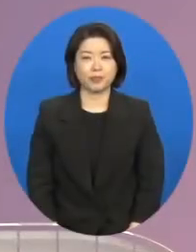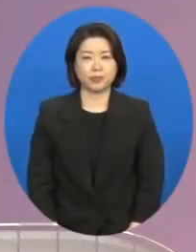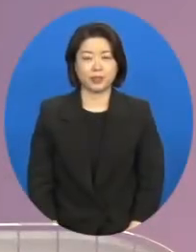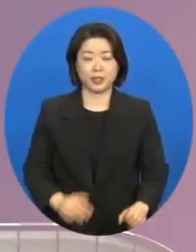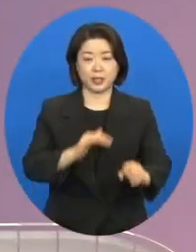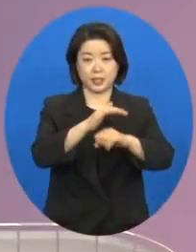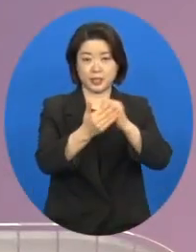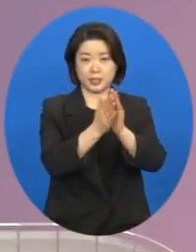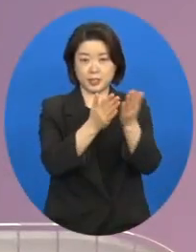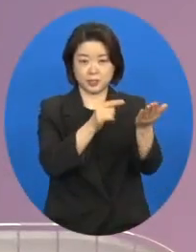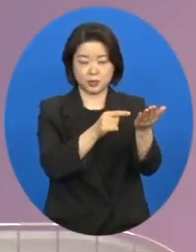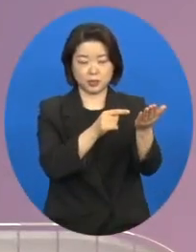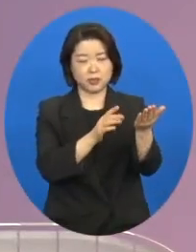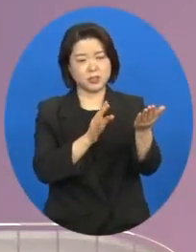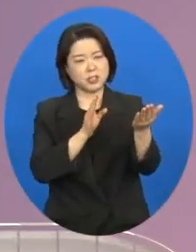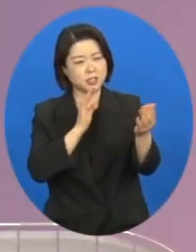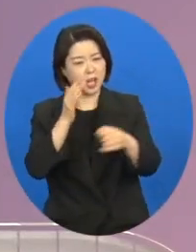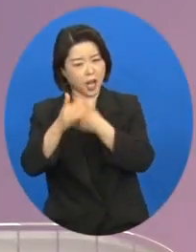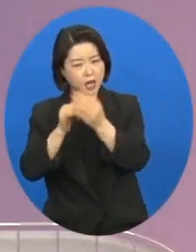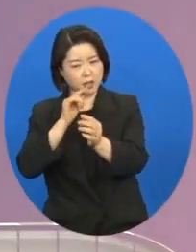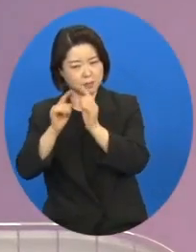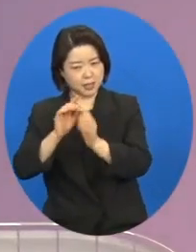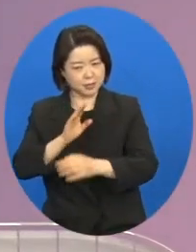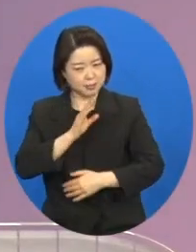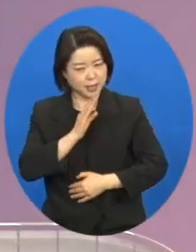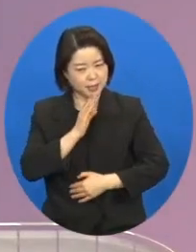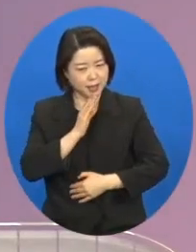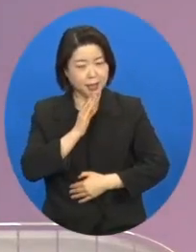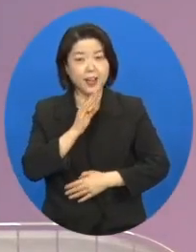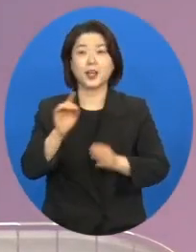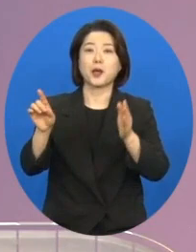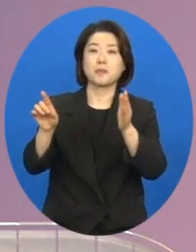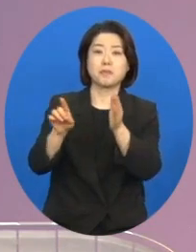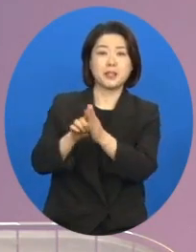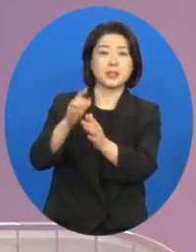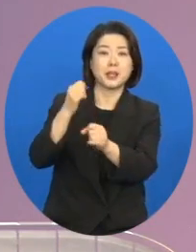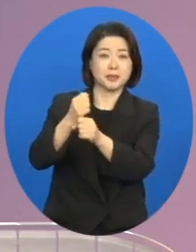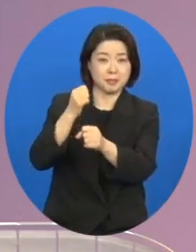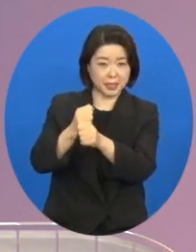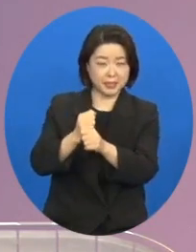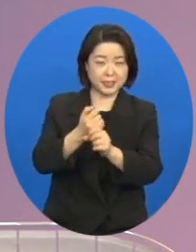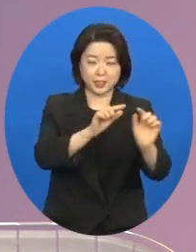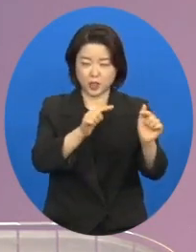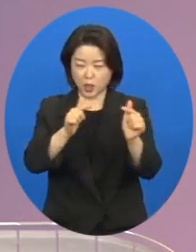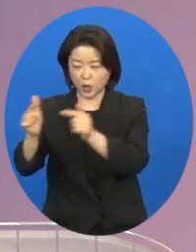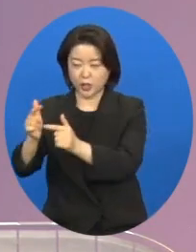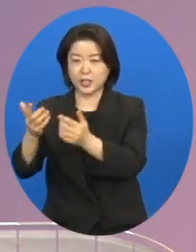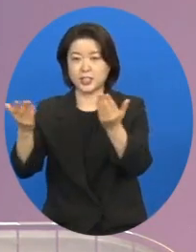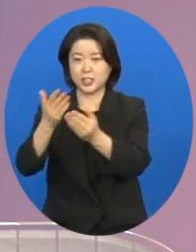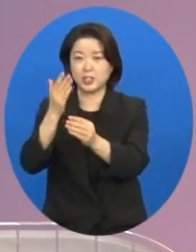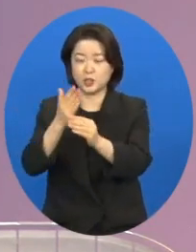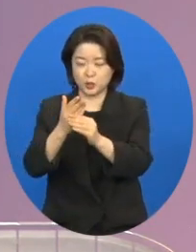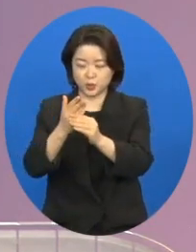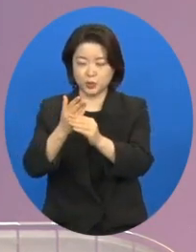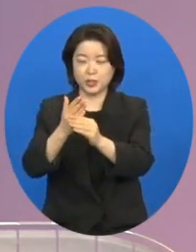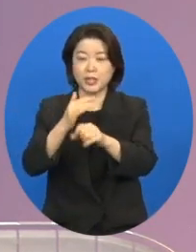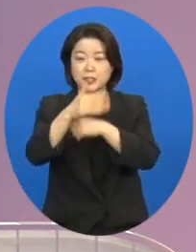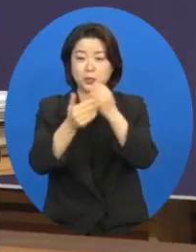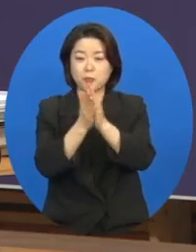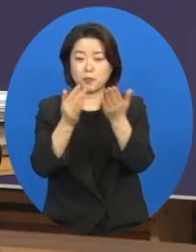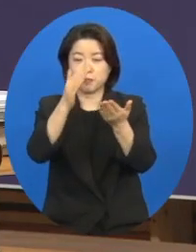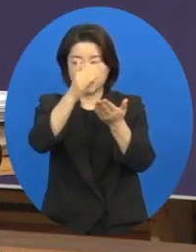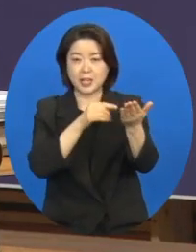성경이 정말 하나님의 말씀인가라고 믿어지게 만들었던 여러 가지 중에 하나의 본문이 바로 오늘